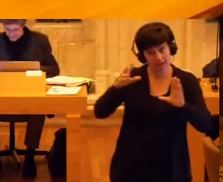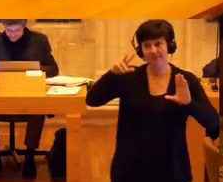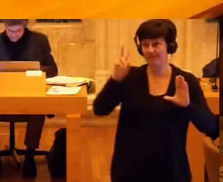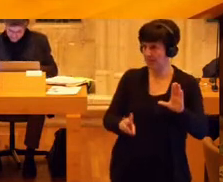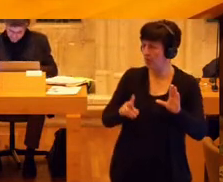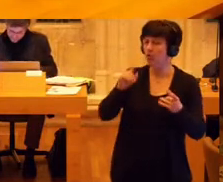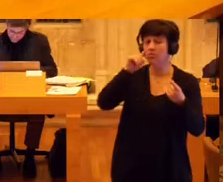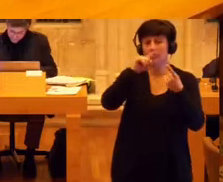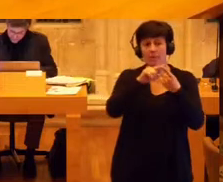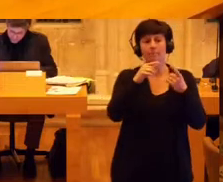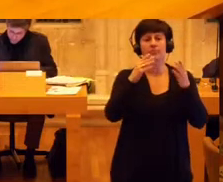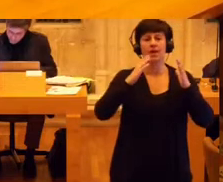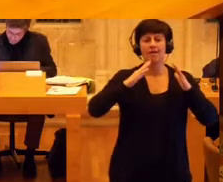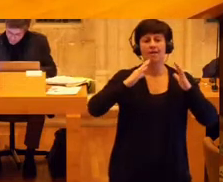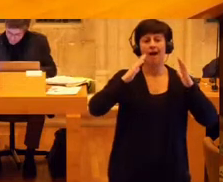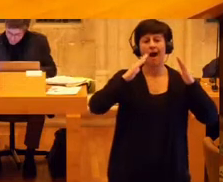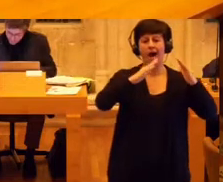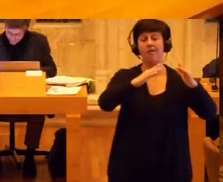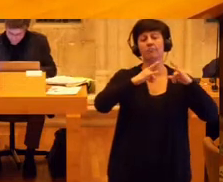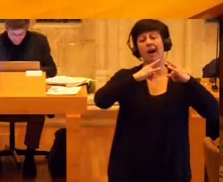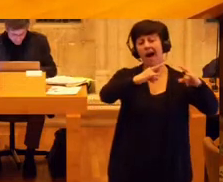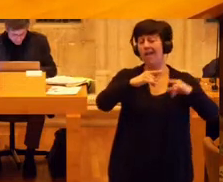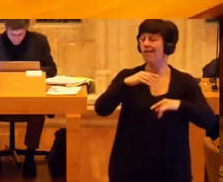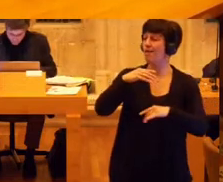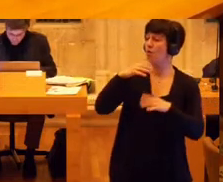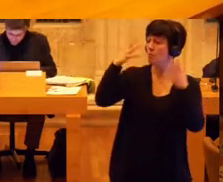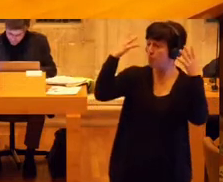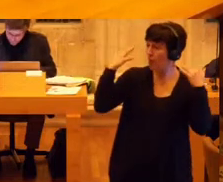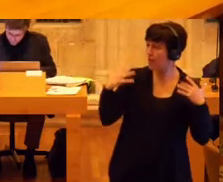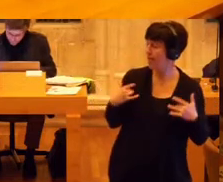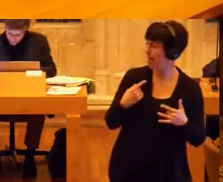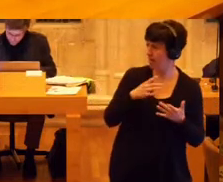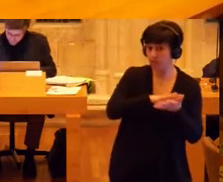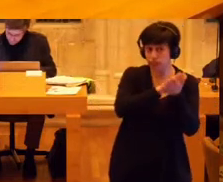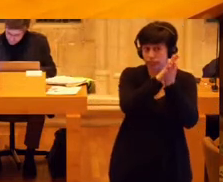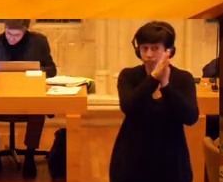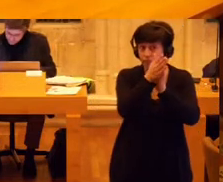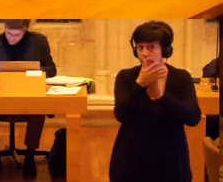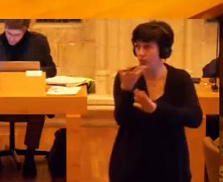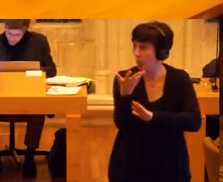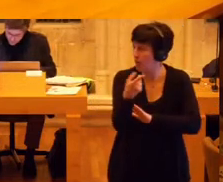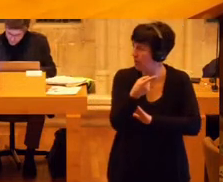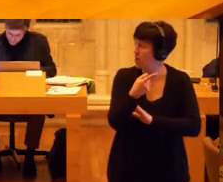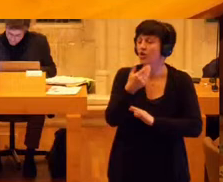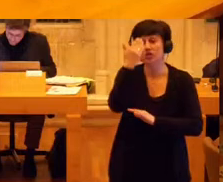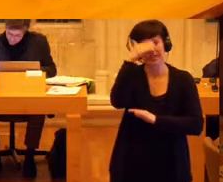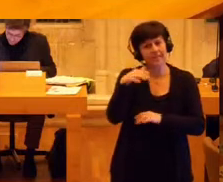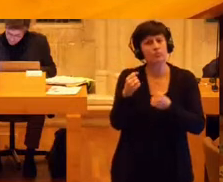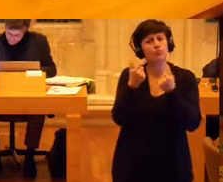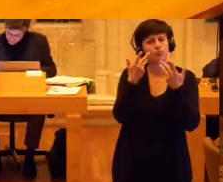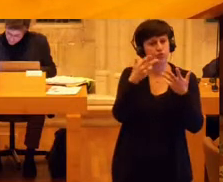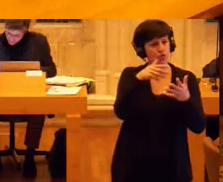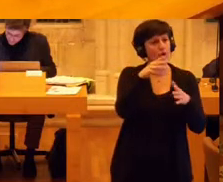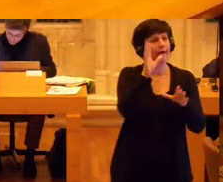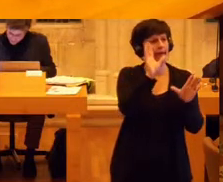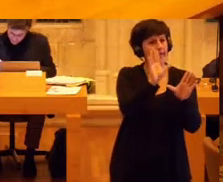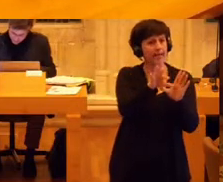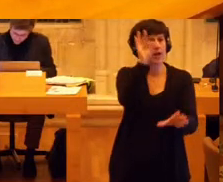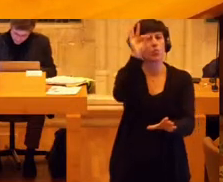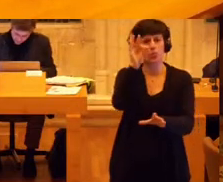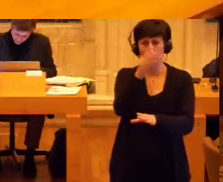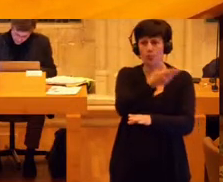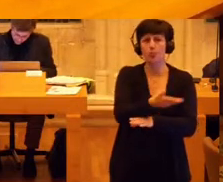le devenir de la Halle Molière. Je sais que... certains élus ont été saisis par l'intermédiaire de